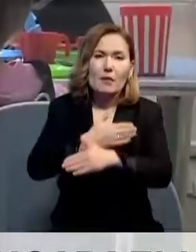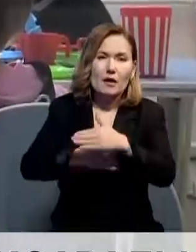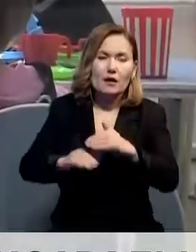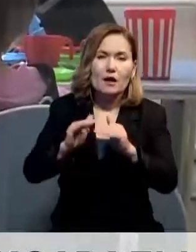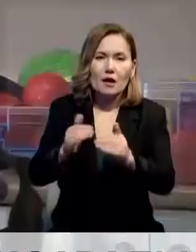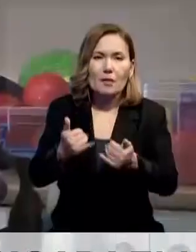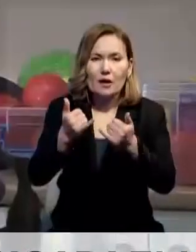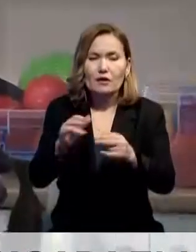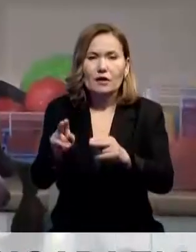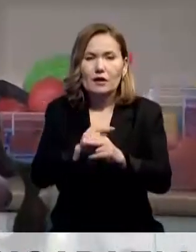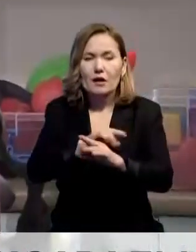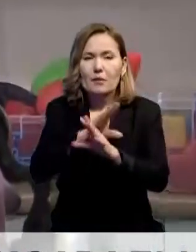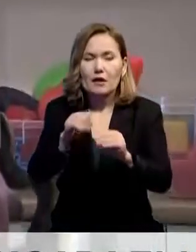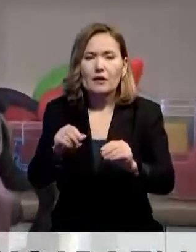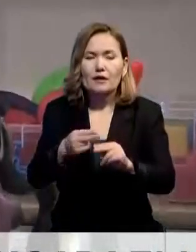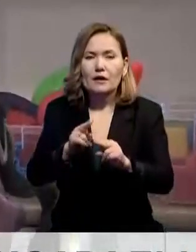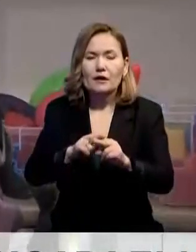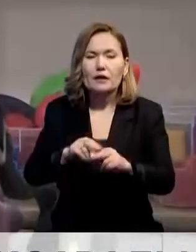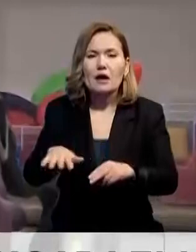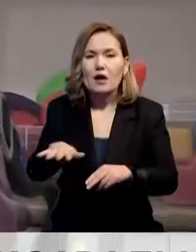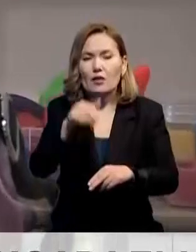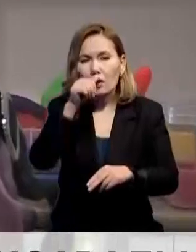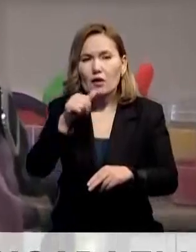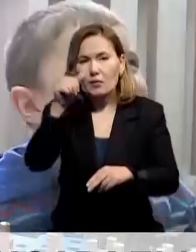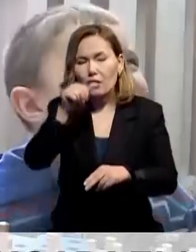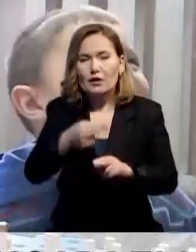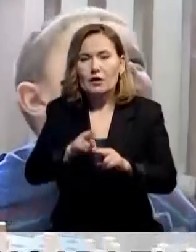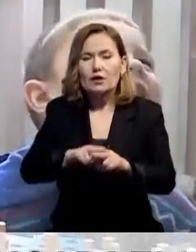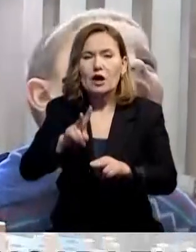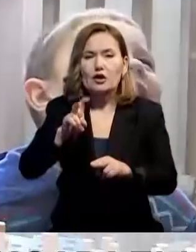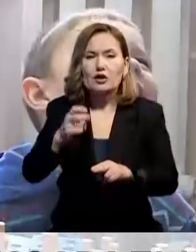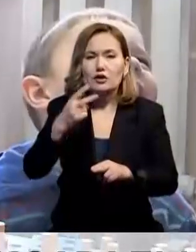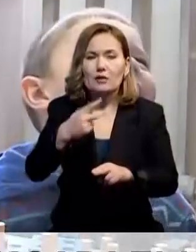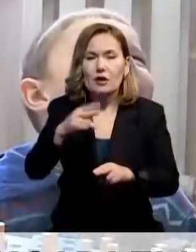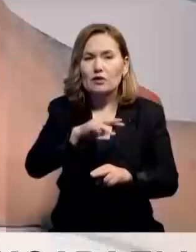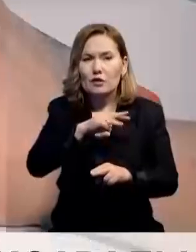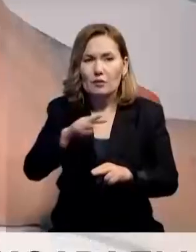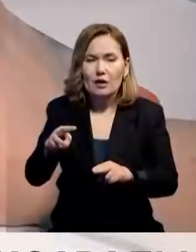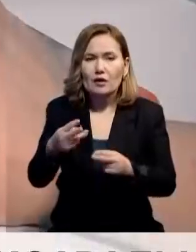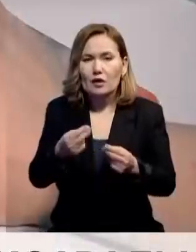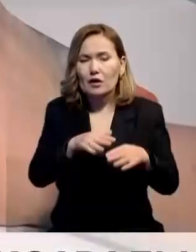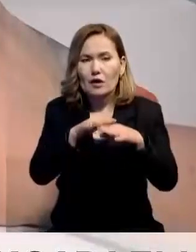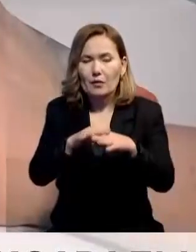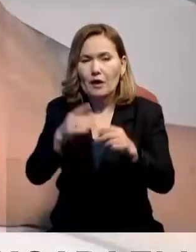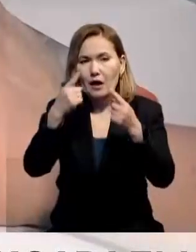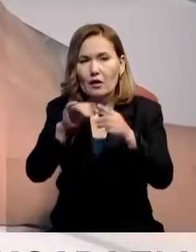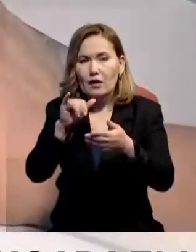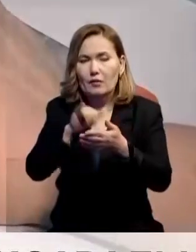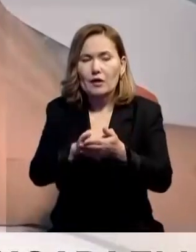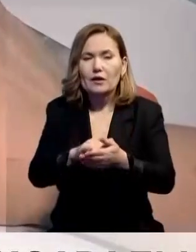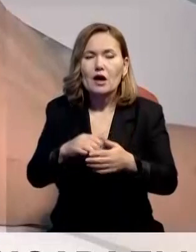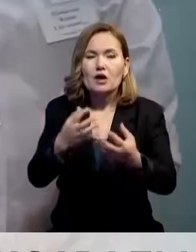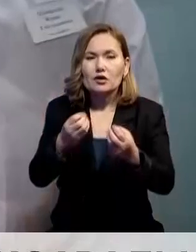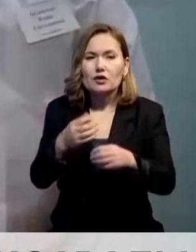да жағдай жасалған. Жалпы Алтайдағы бұл мекеме өткен жылы 223 миллион теңгеге 50 бірлік медициналық жабдық алды. Биыл тағы